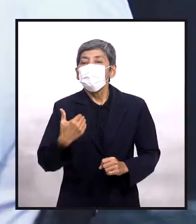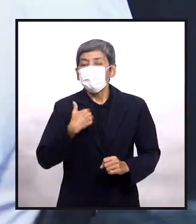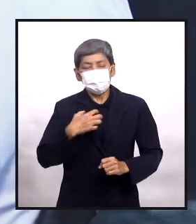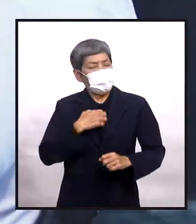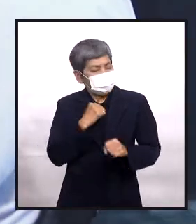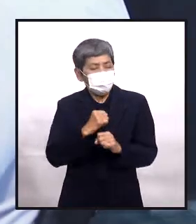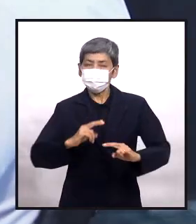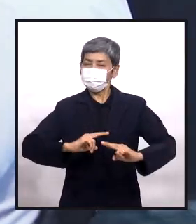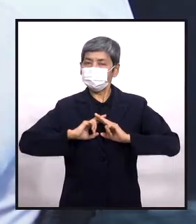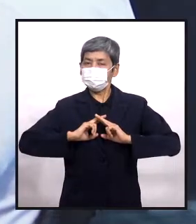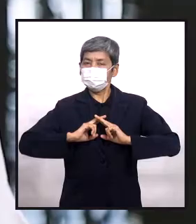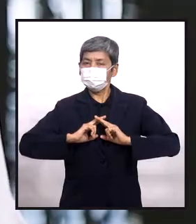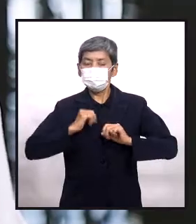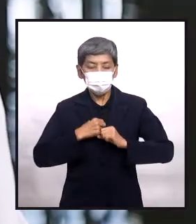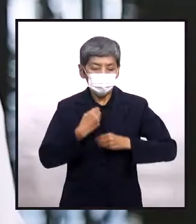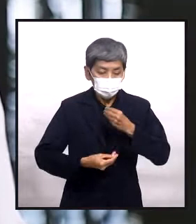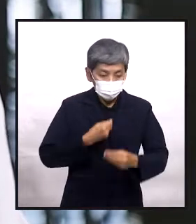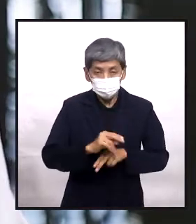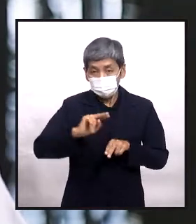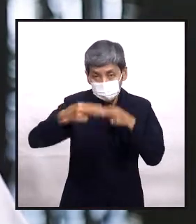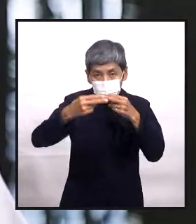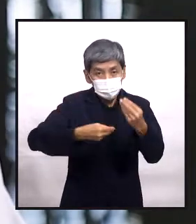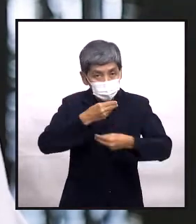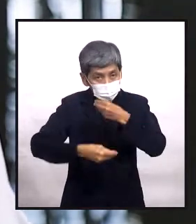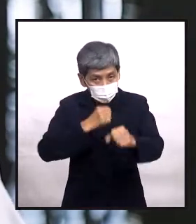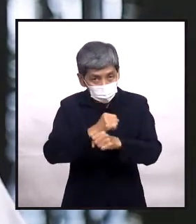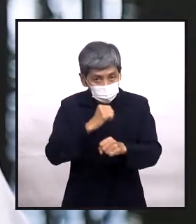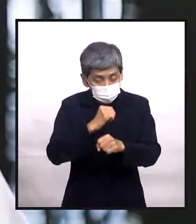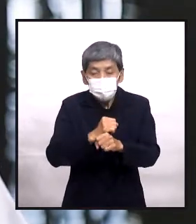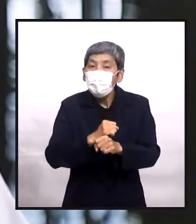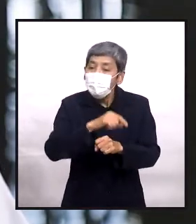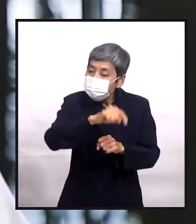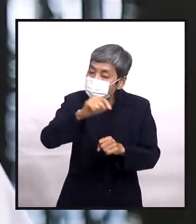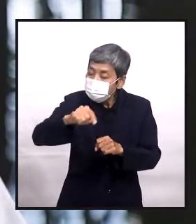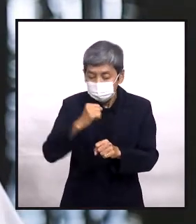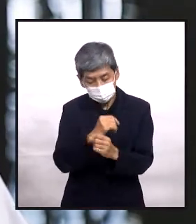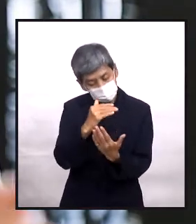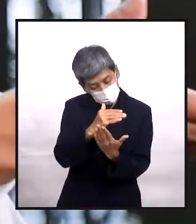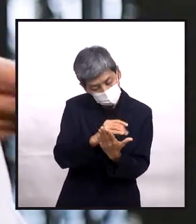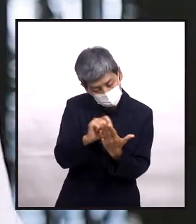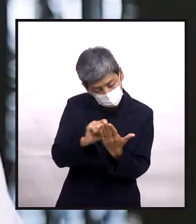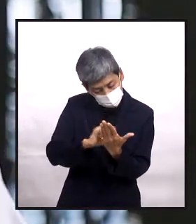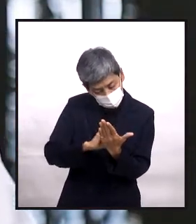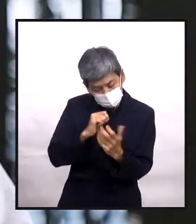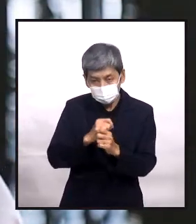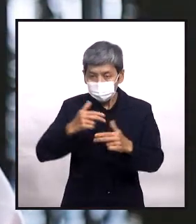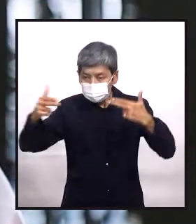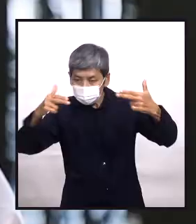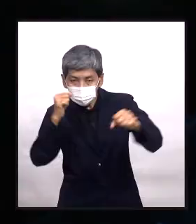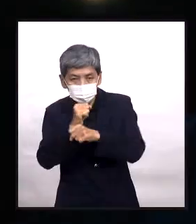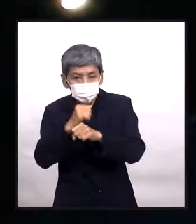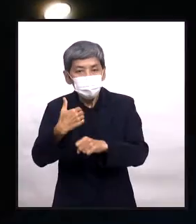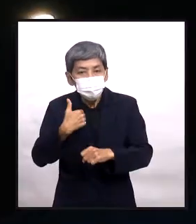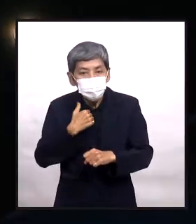ยอยากทำงานอิสระไปขายของออนไลน์ในคาเฟ่ไปหาแรงบันดาลใจในคาเฟ่ไปเขียนบทไปถ่ายทำอะไรในค